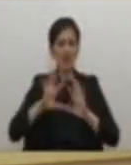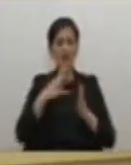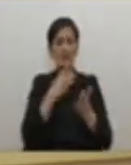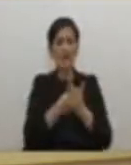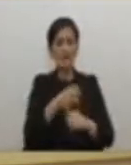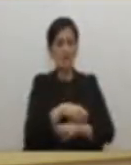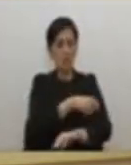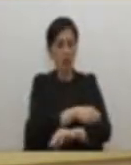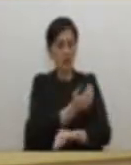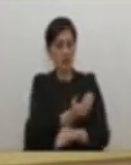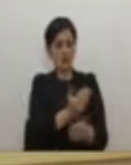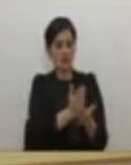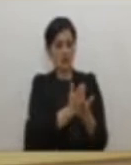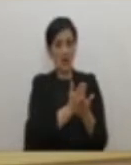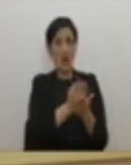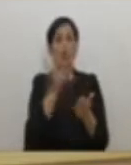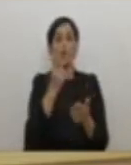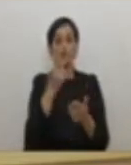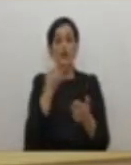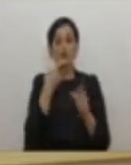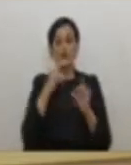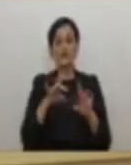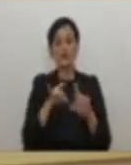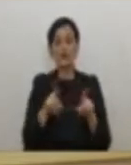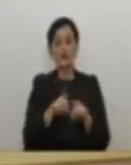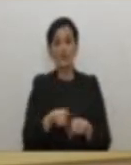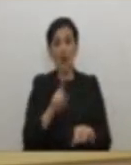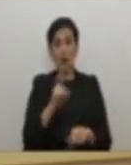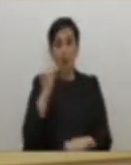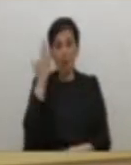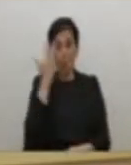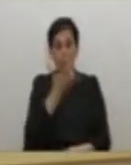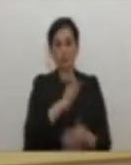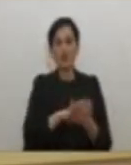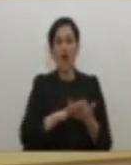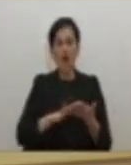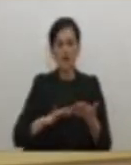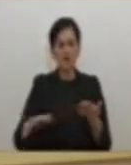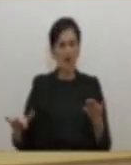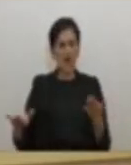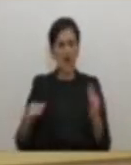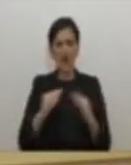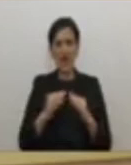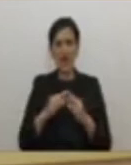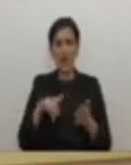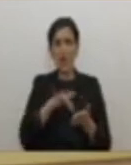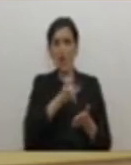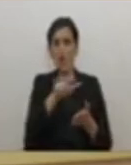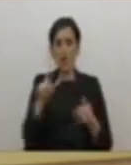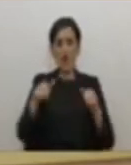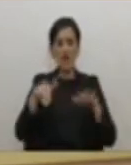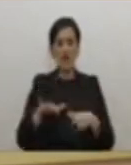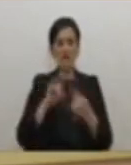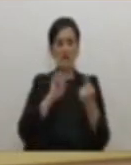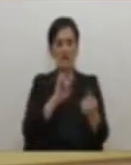არის. Ამასთანავე უნდა ითქვას, რომ ოცნება აგრძელებს მოქალაქეების გაწყვეტლების